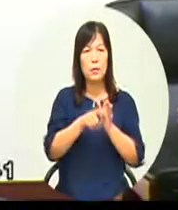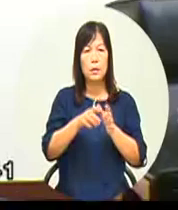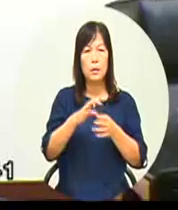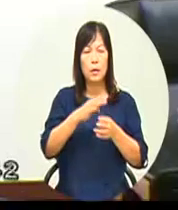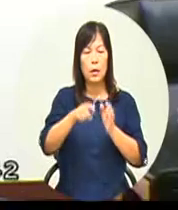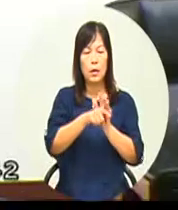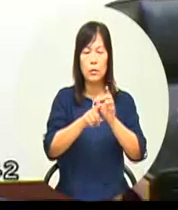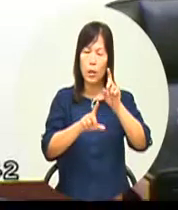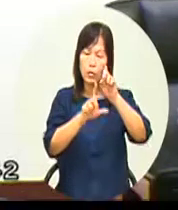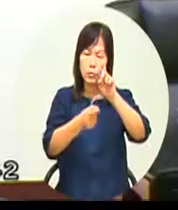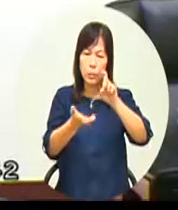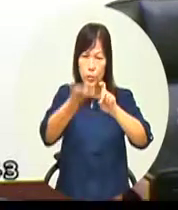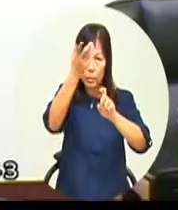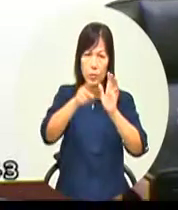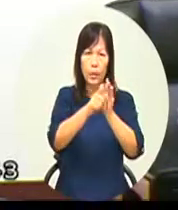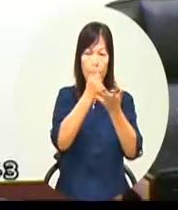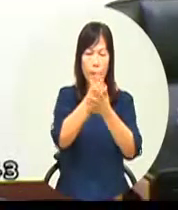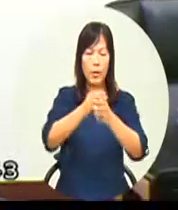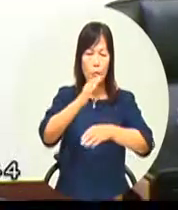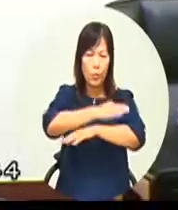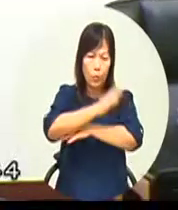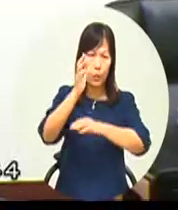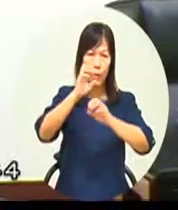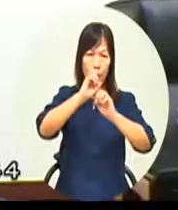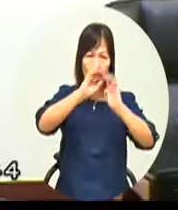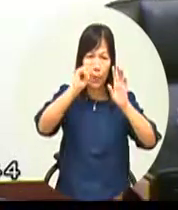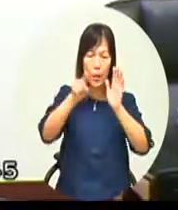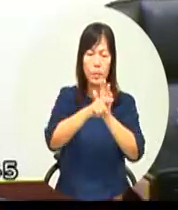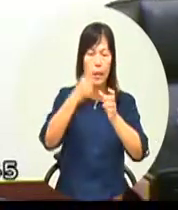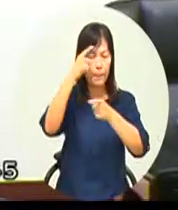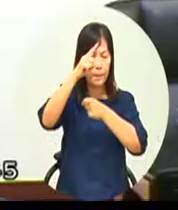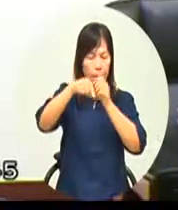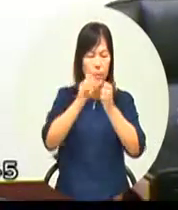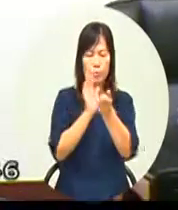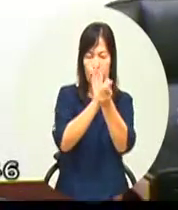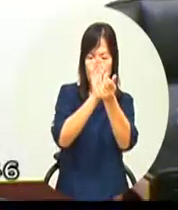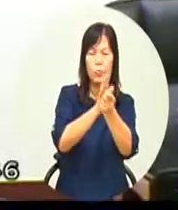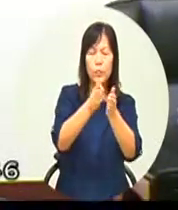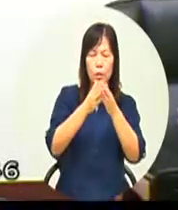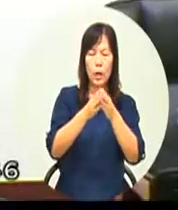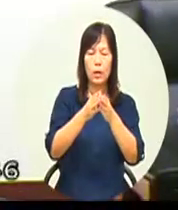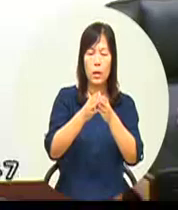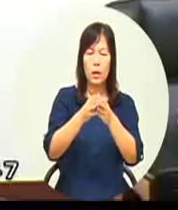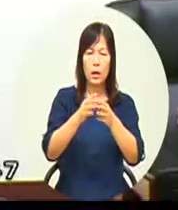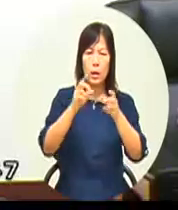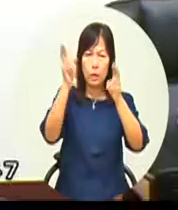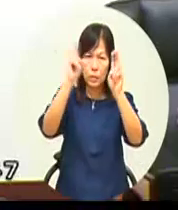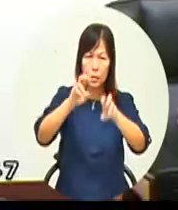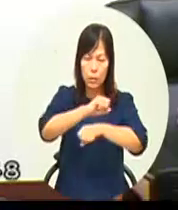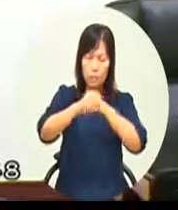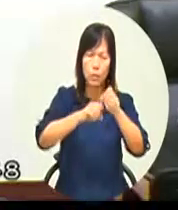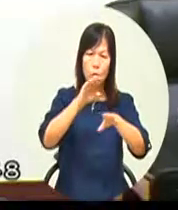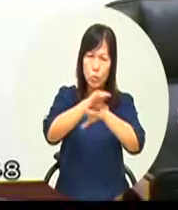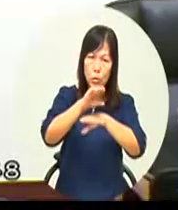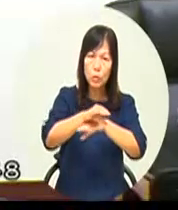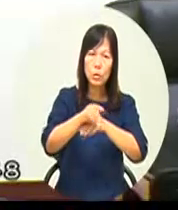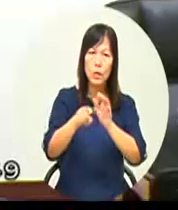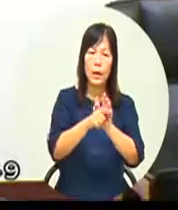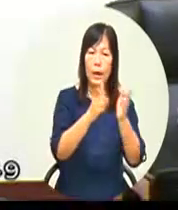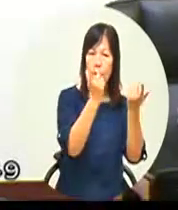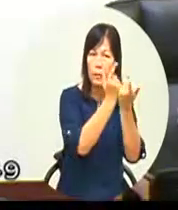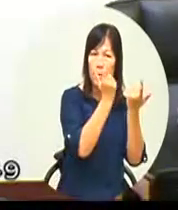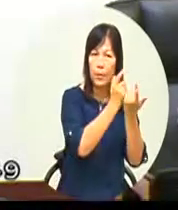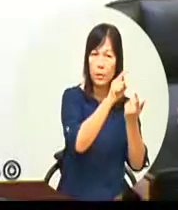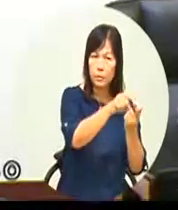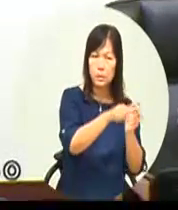初的时候在各大新闻有看到高雄市要在明年推这个电动汽车的共享，那无独有偶，台北市其实在